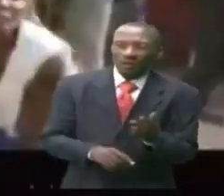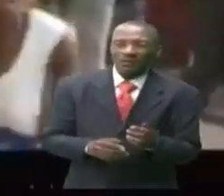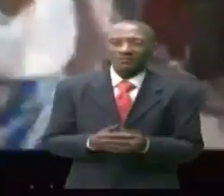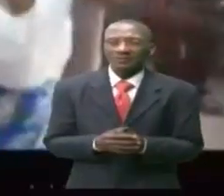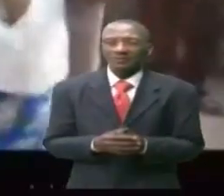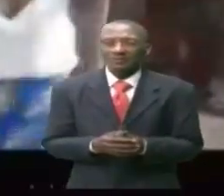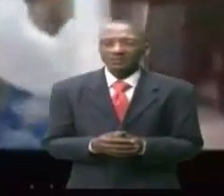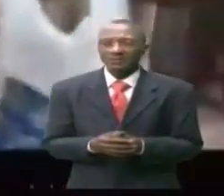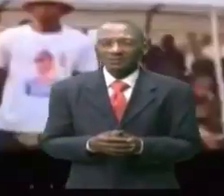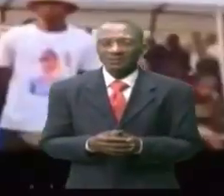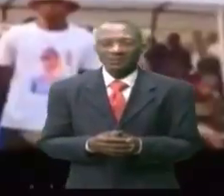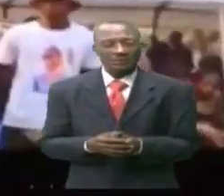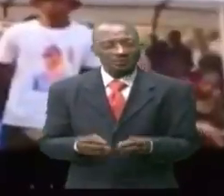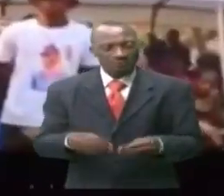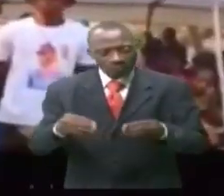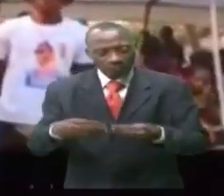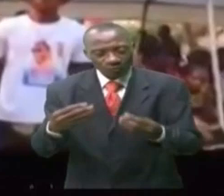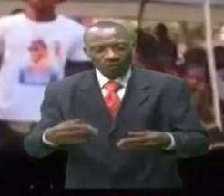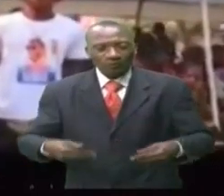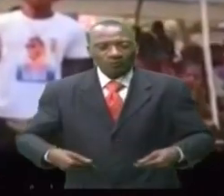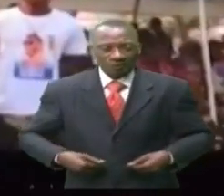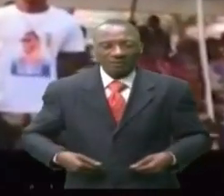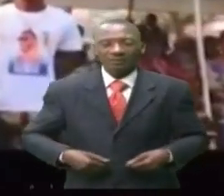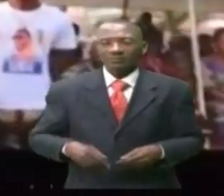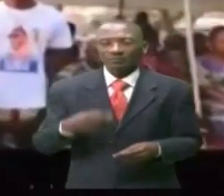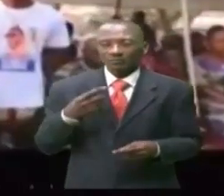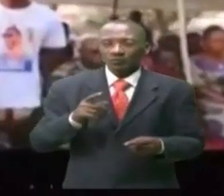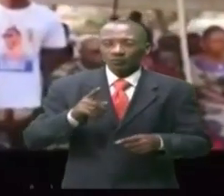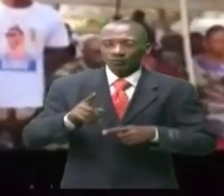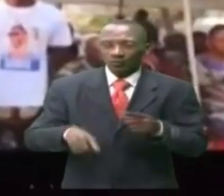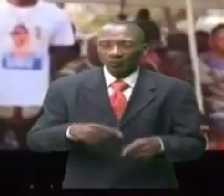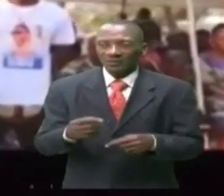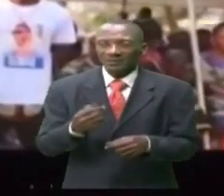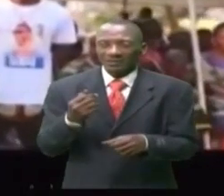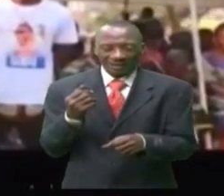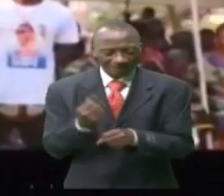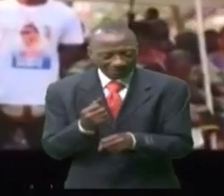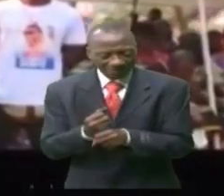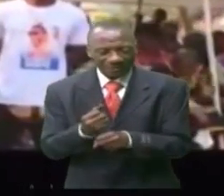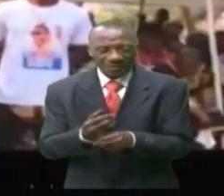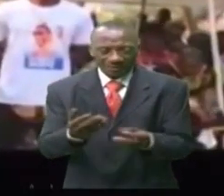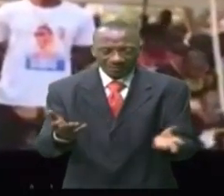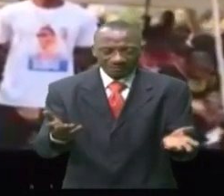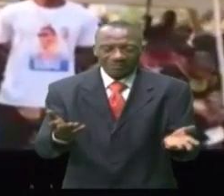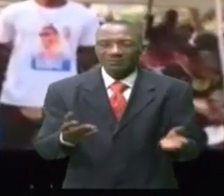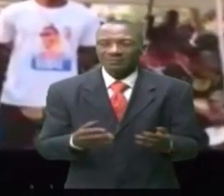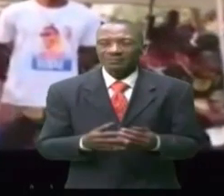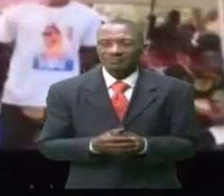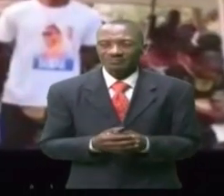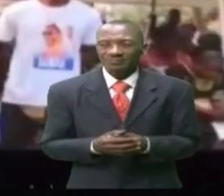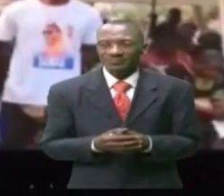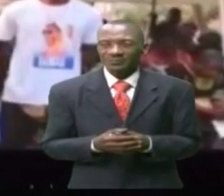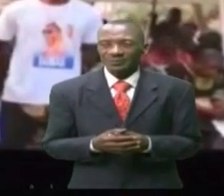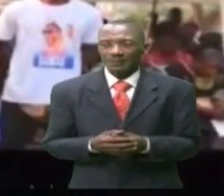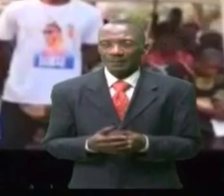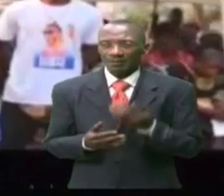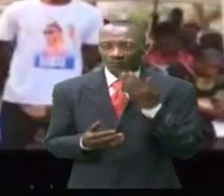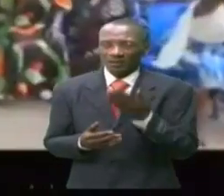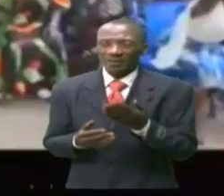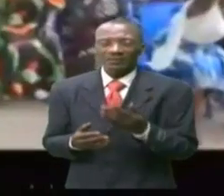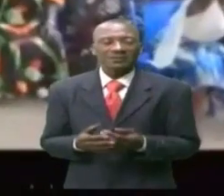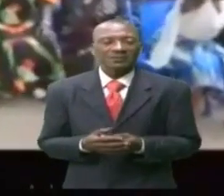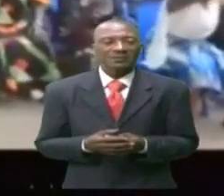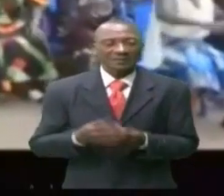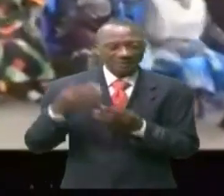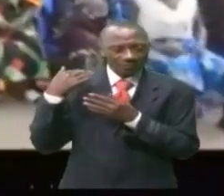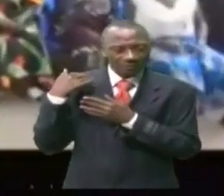commerces et l'entrepreneuriat. Initiative réalisée par Yves Bapa, natif de ce coin de la capitale. Ce geste fait